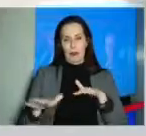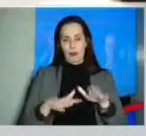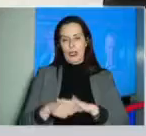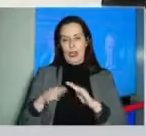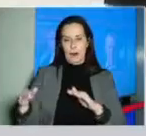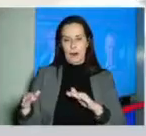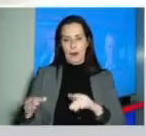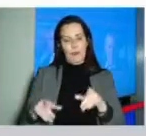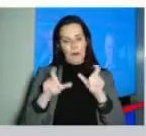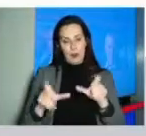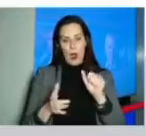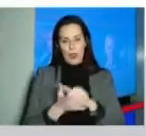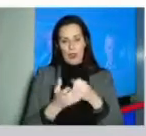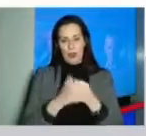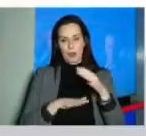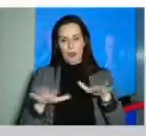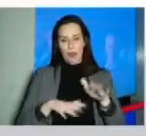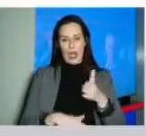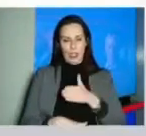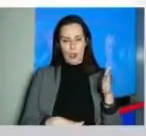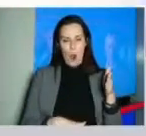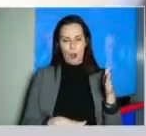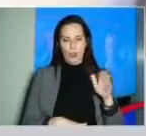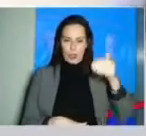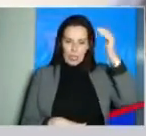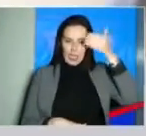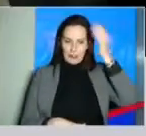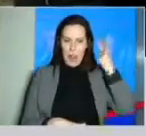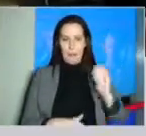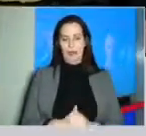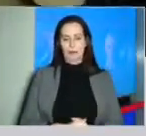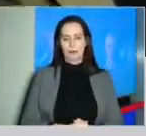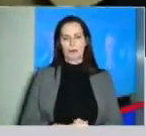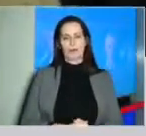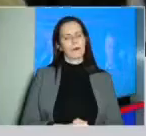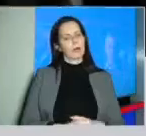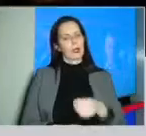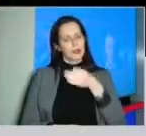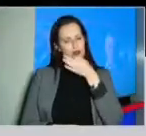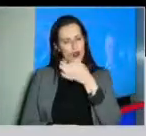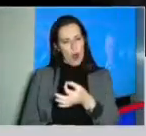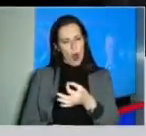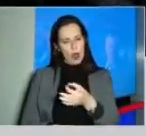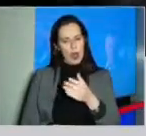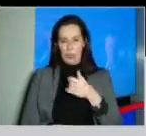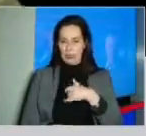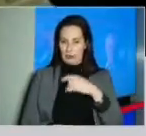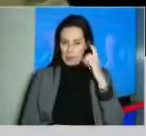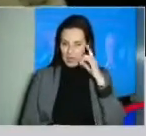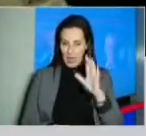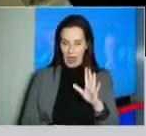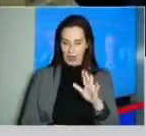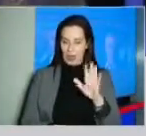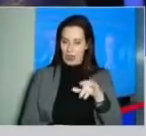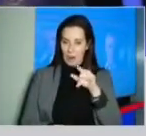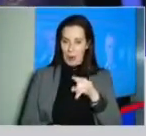הימין, ולמנוע חלילה הקמתה של ממשלת שמאל, של גנץ ולפיד. תגיד, אני מניחה